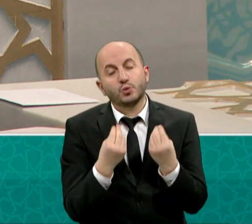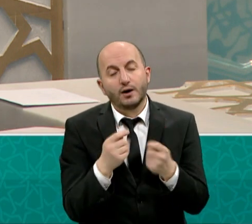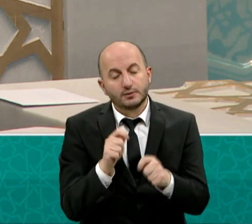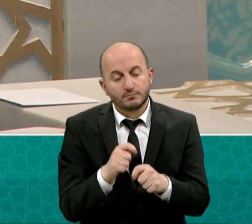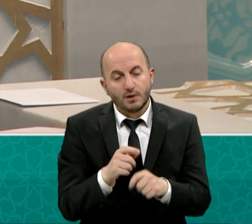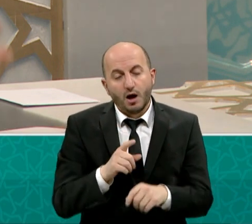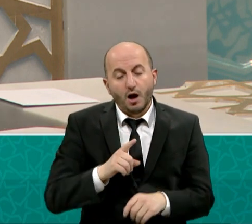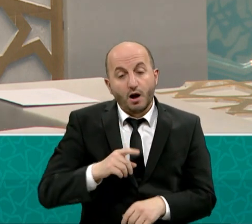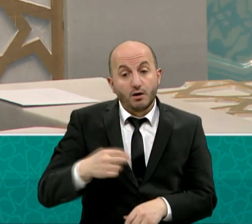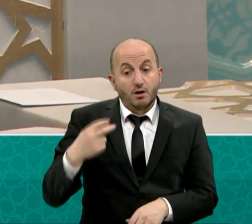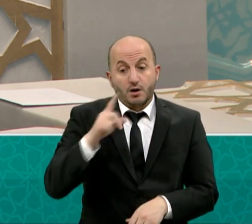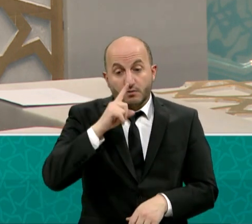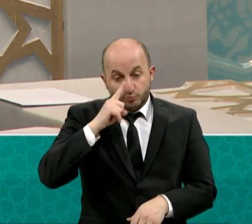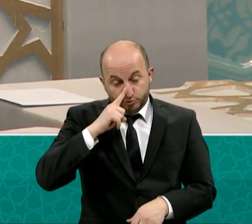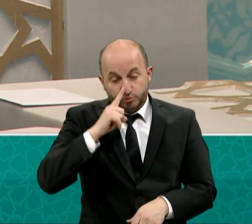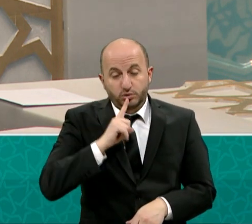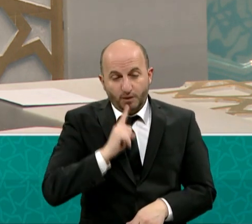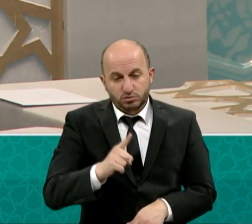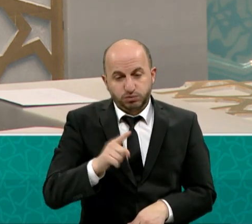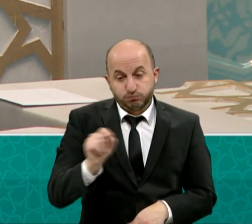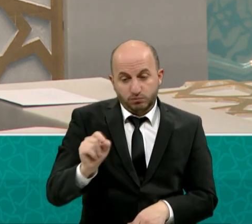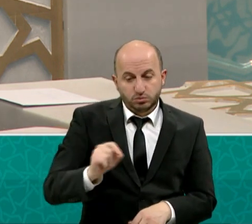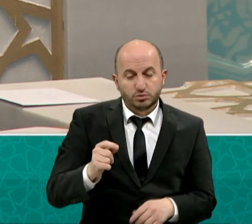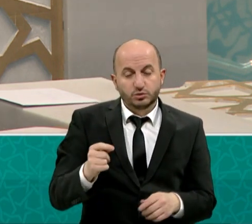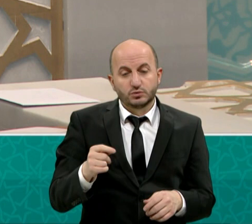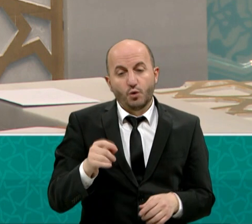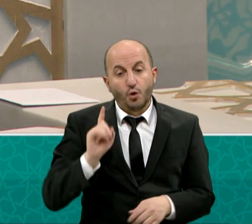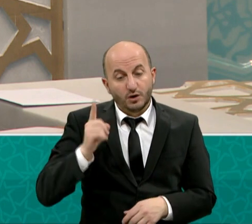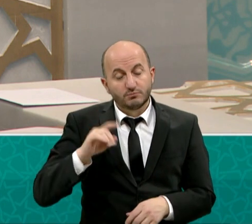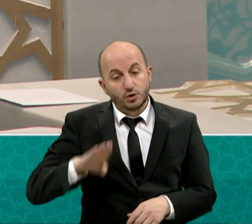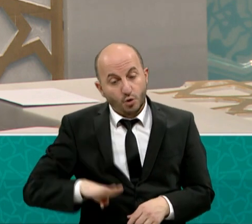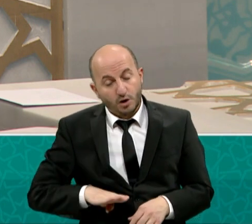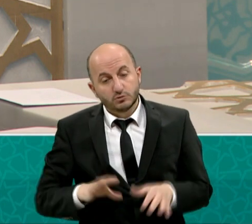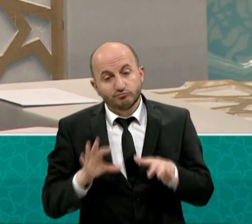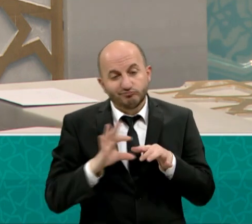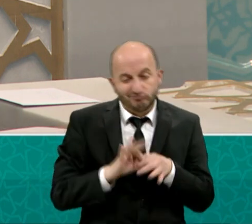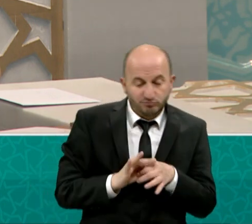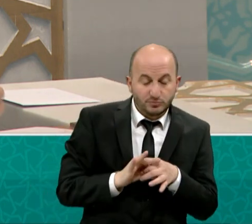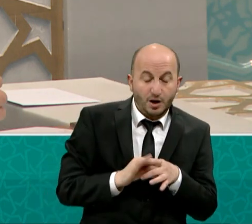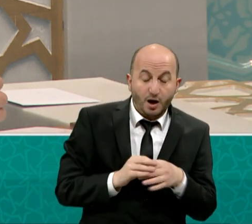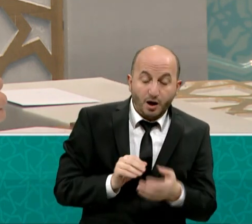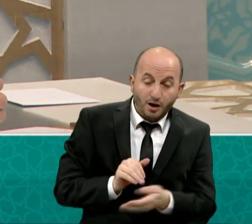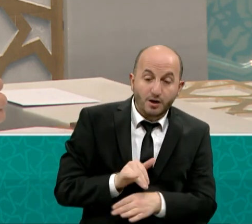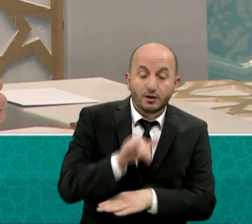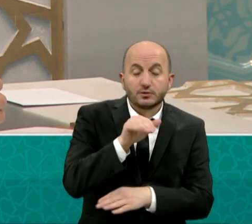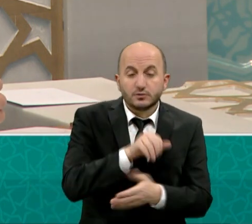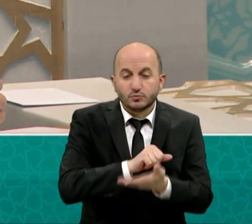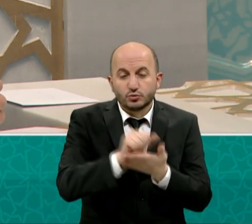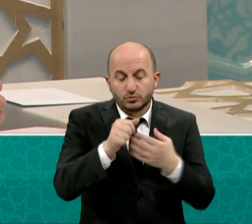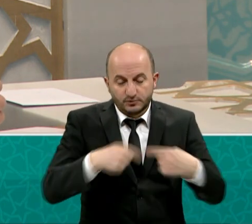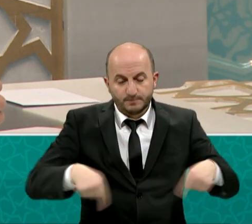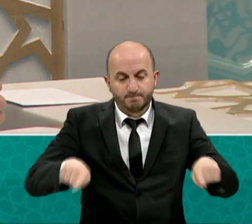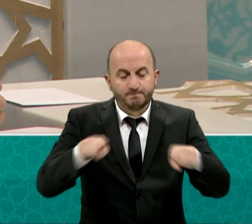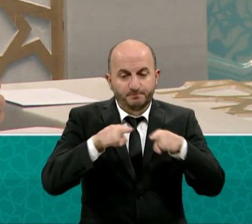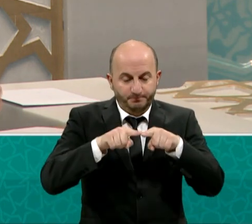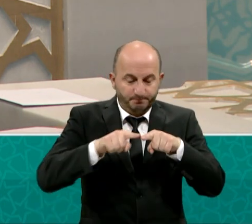amir memur ilişkisi, doktor hasta ilişkisi, öğretmen öğrenci ilişkisi, kardeşlerim, hayatın bütün alanlarında